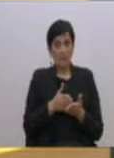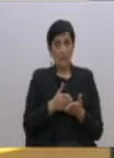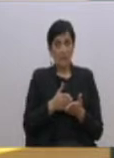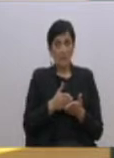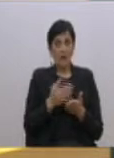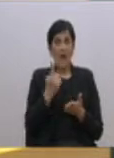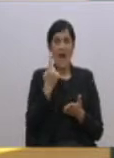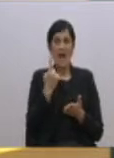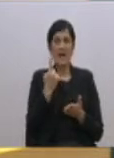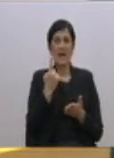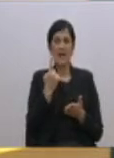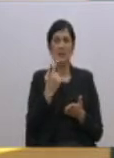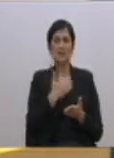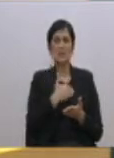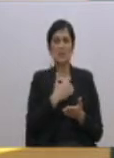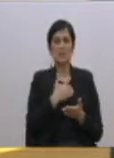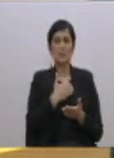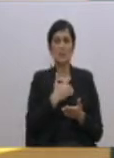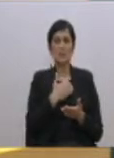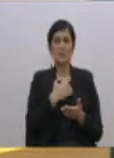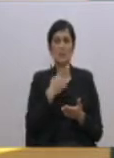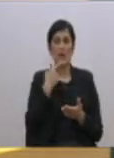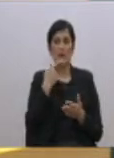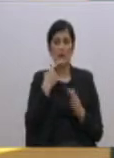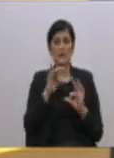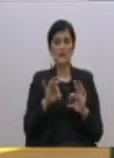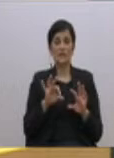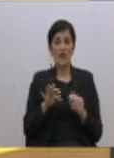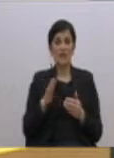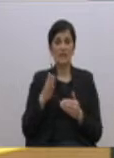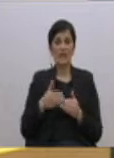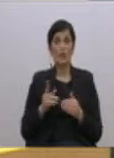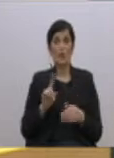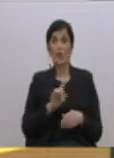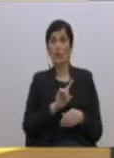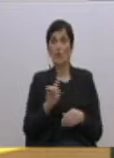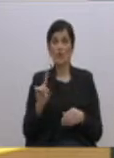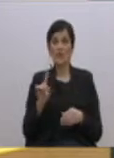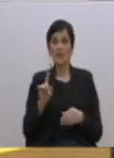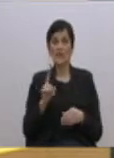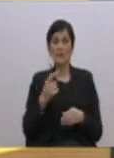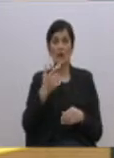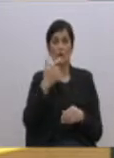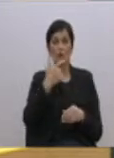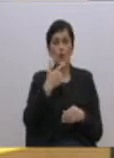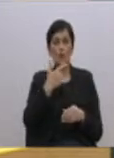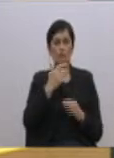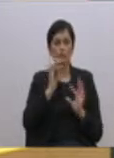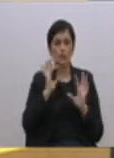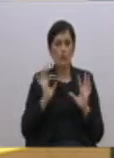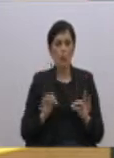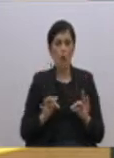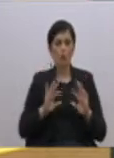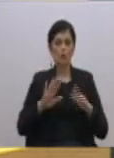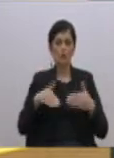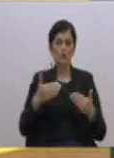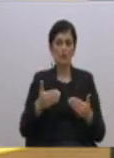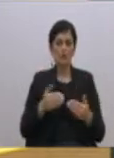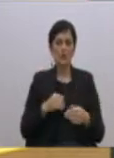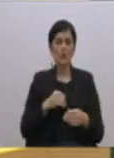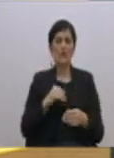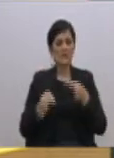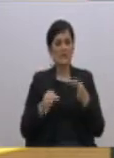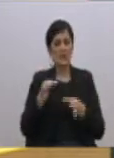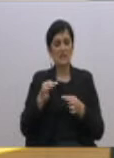E fi am mi da, da, da, da, da, da, da, da, da, da, da, da, da, da,